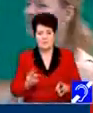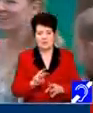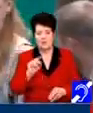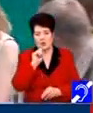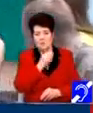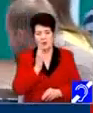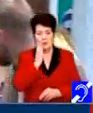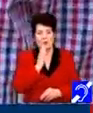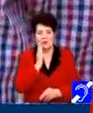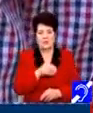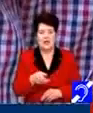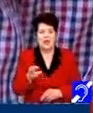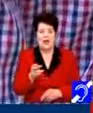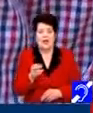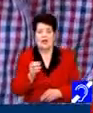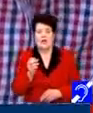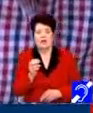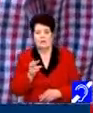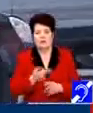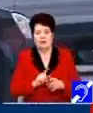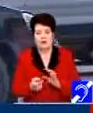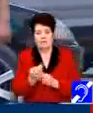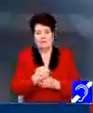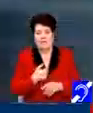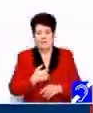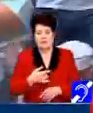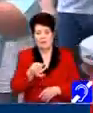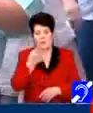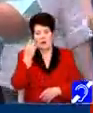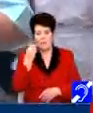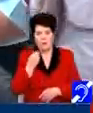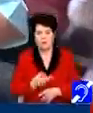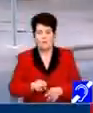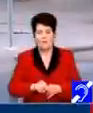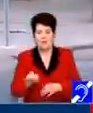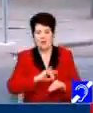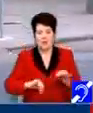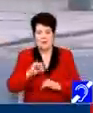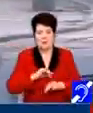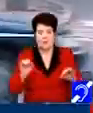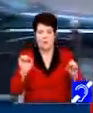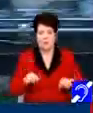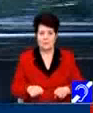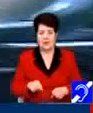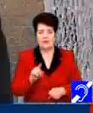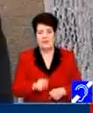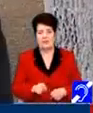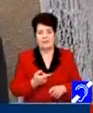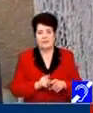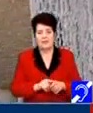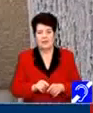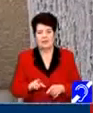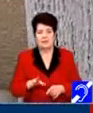de la București, Dănuț Andrușca, aflat într-o vizită în Republica Moldova. Cei doi oficiali au discutat despre posibilitatea de a elimina